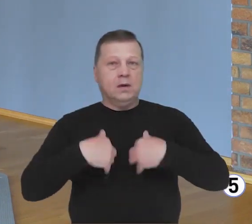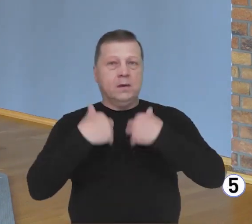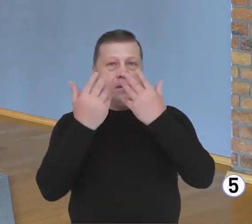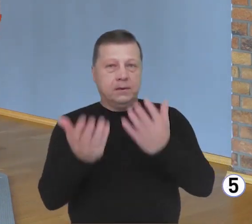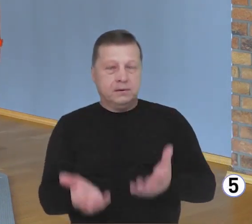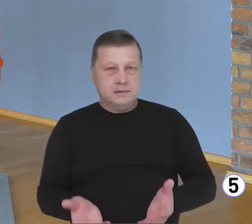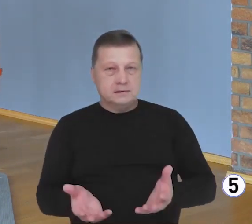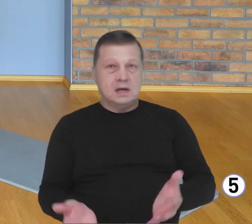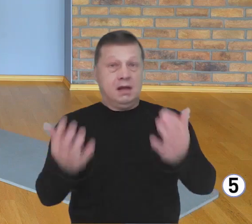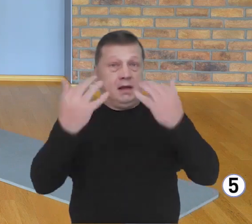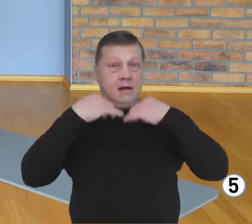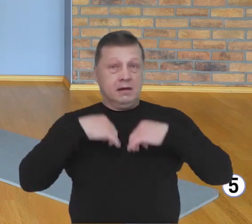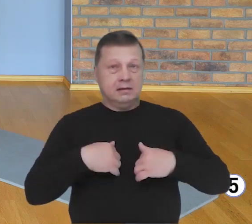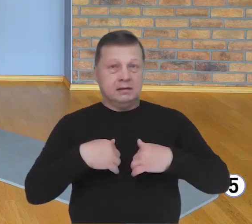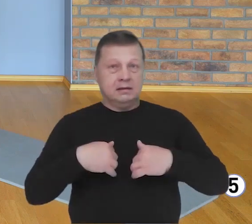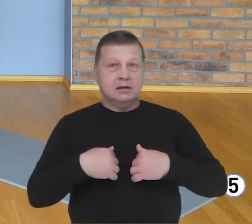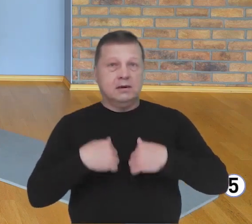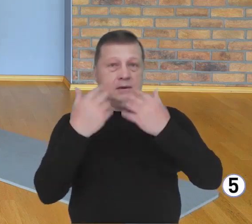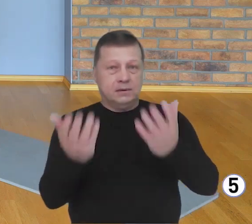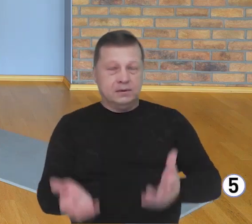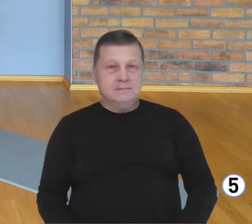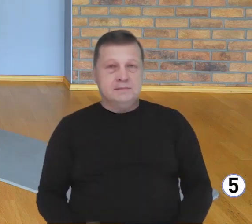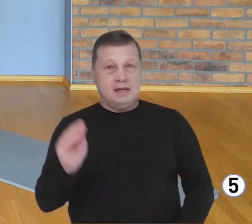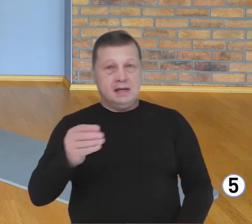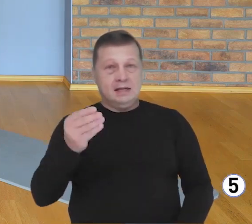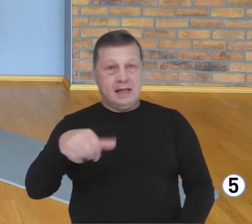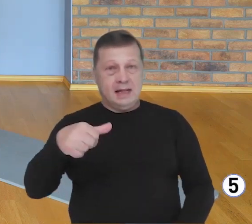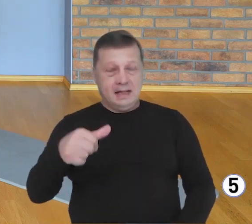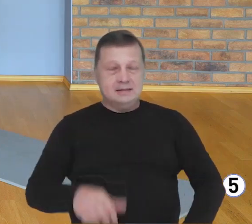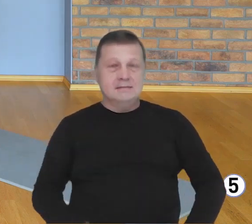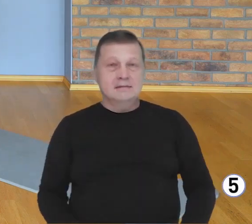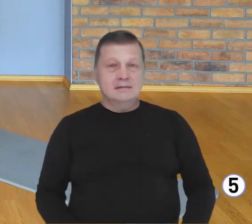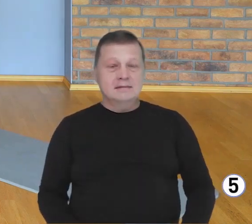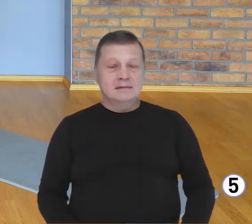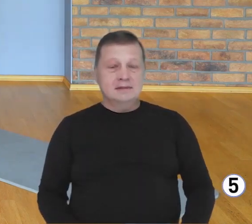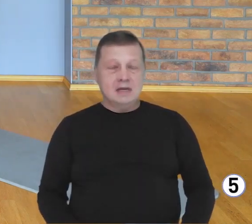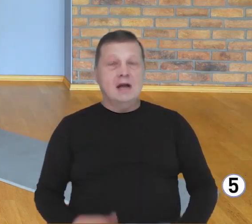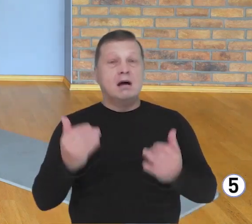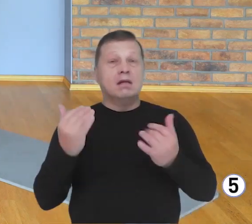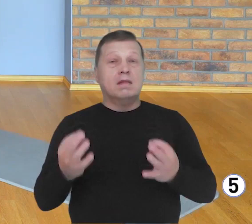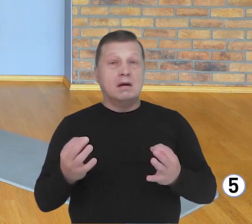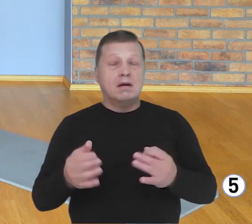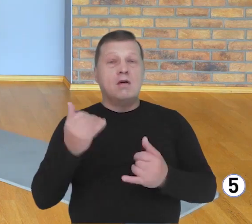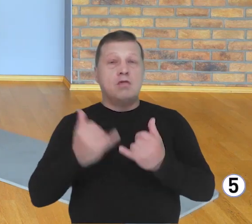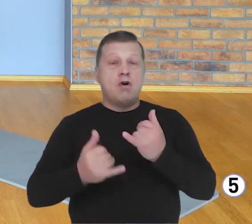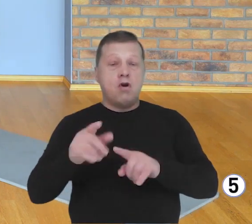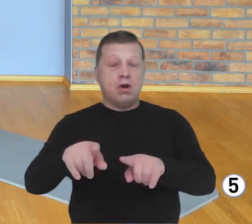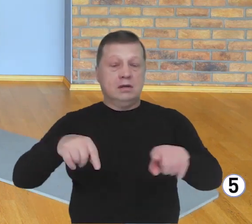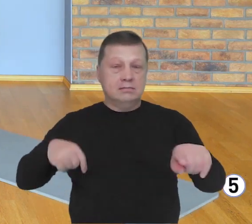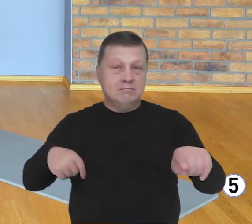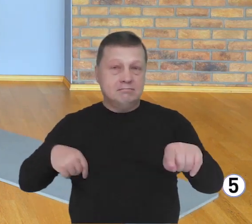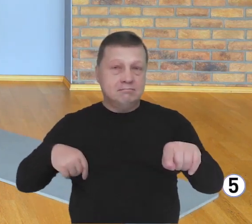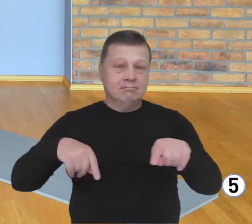Wdech i wydech. Końcóweczka rozgrzewki. Jeszcze jedno ćwiczenie. I nóżka do